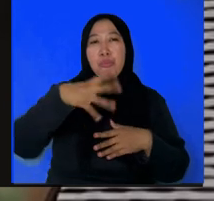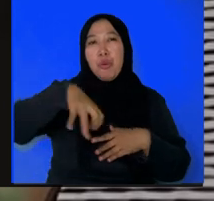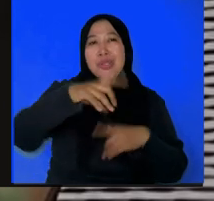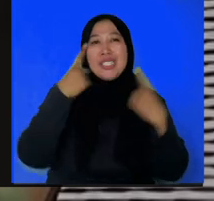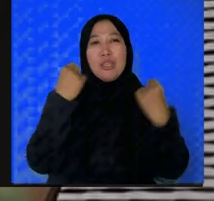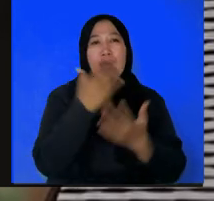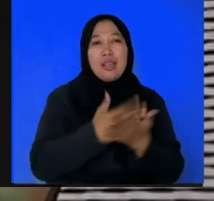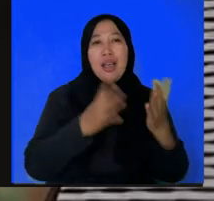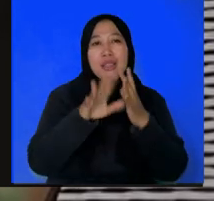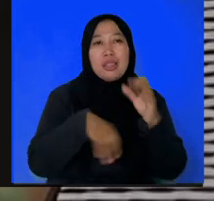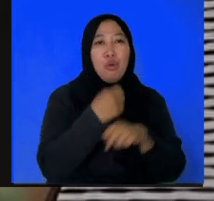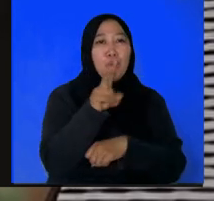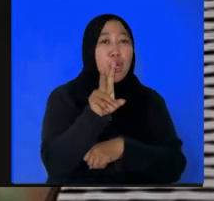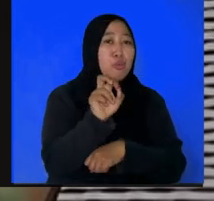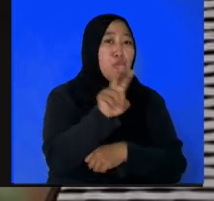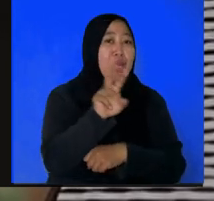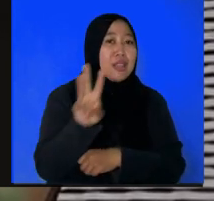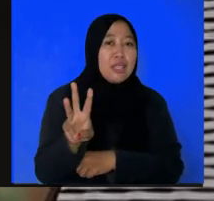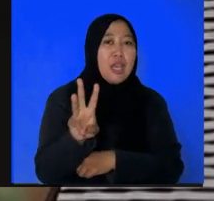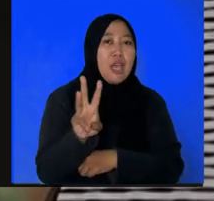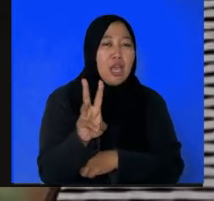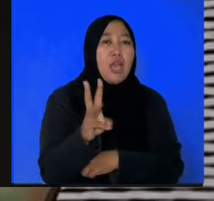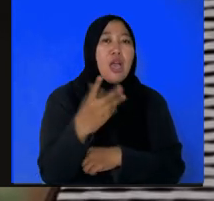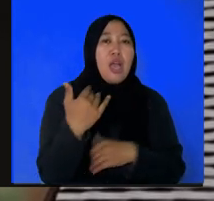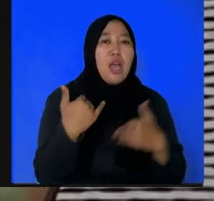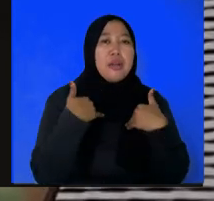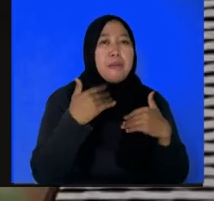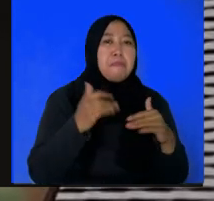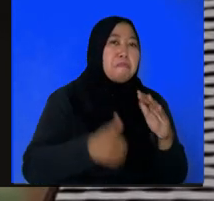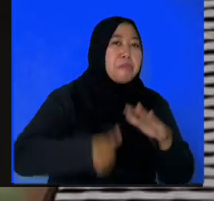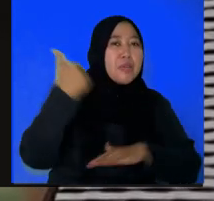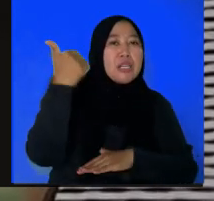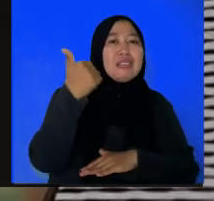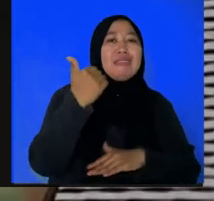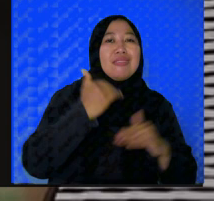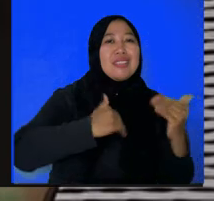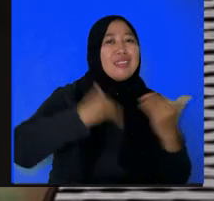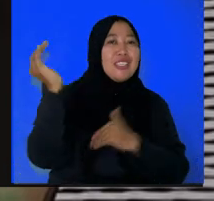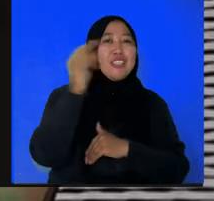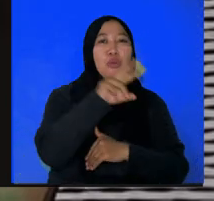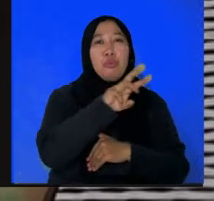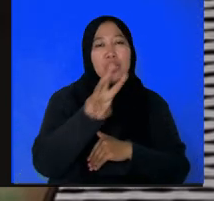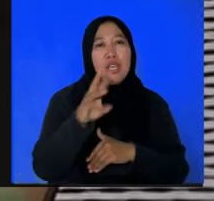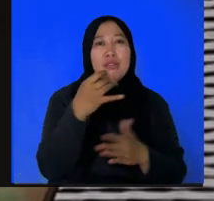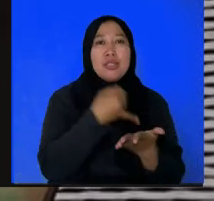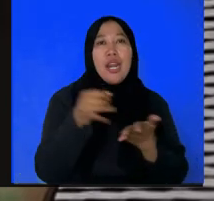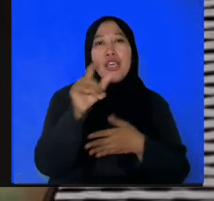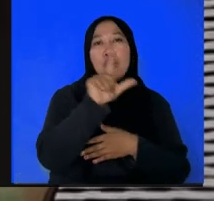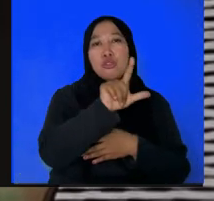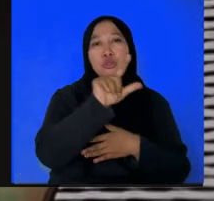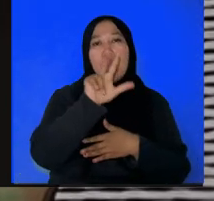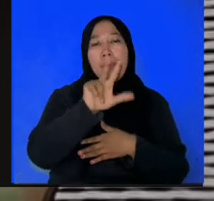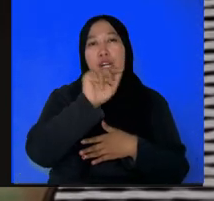Jawa Tengah pada tahun 2023 menduduki peringkat ketiga tertinggi se-Indonesia dengan skor